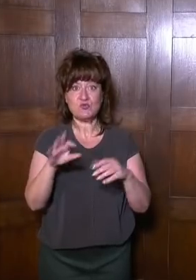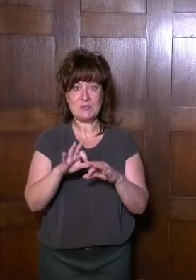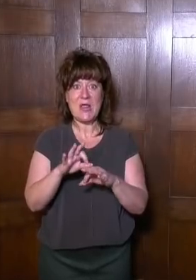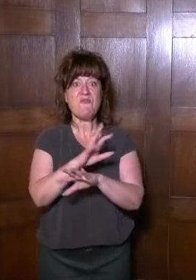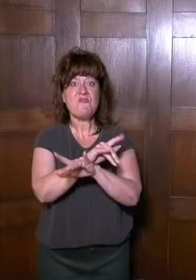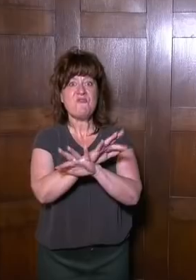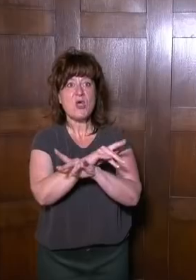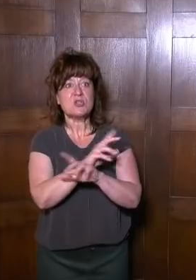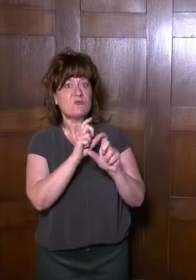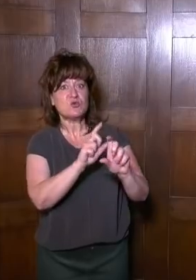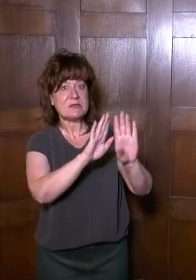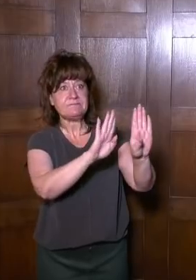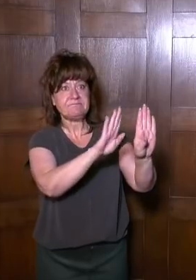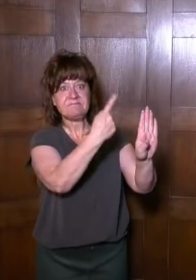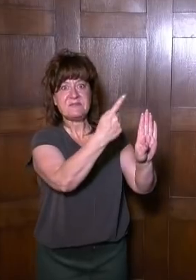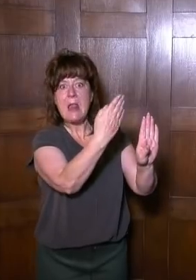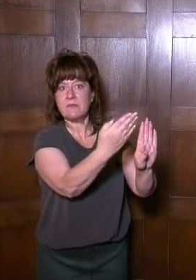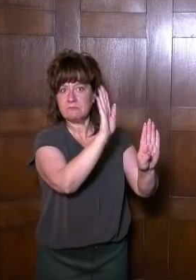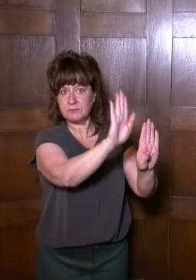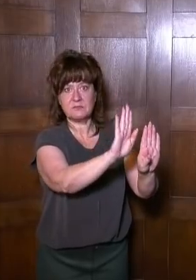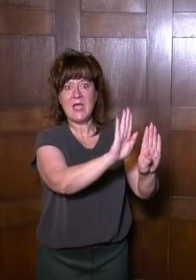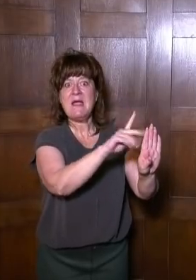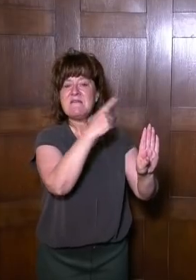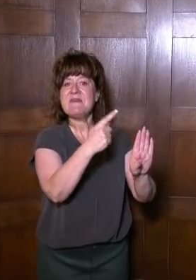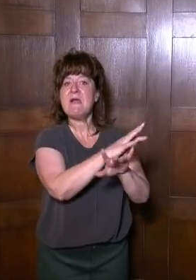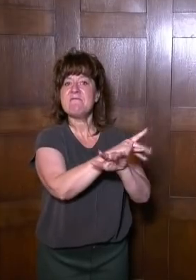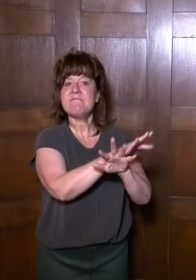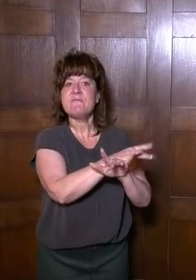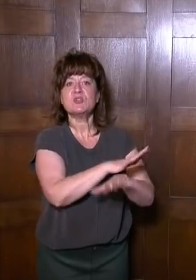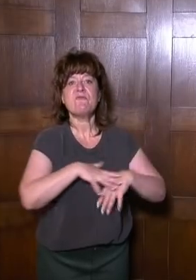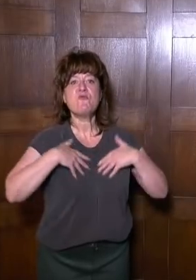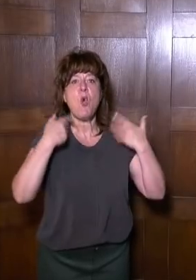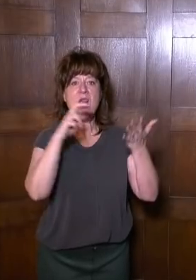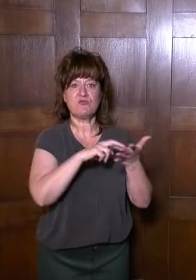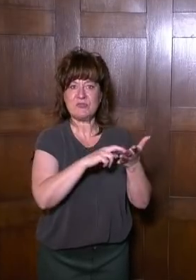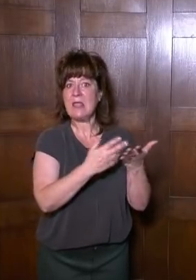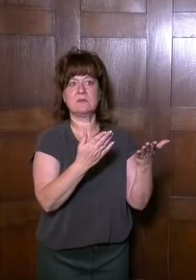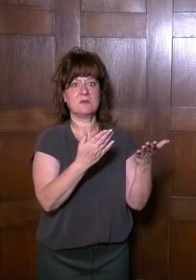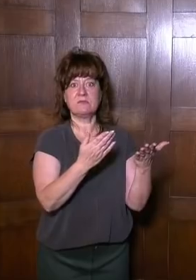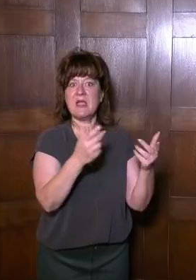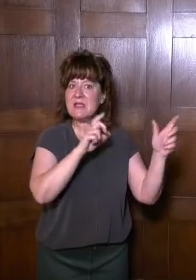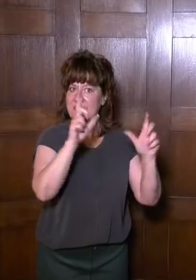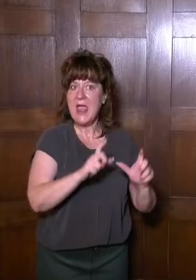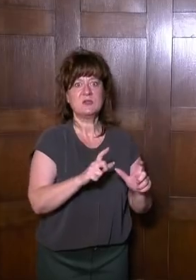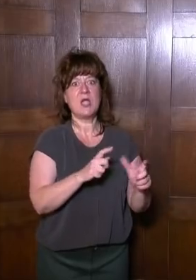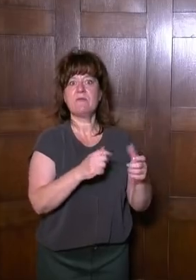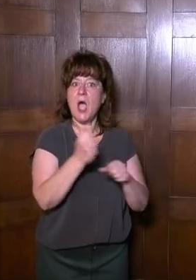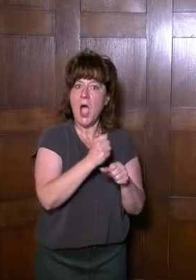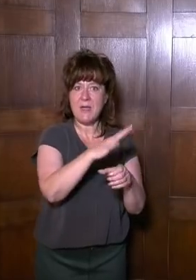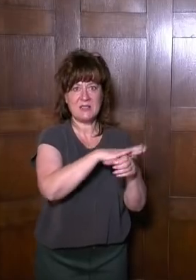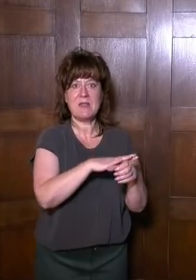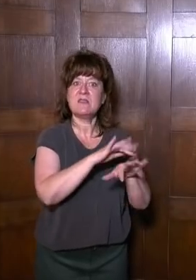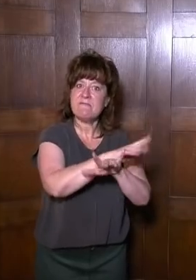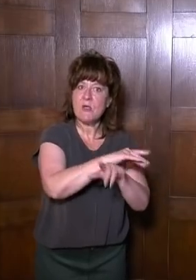ihre Selbstwillen, um Gottes Willen, sondern natürlich, weil sie den Wohlstand der Gesellschaft versorgt, weil Arbeitsplätze dranhängen, Wirtschaftskreisläufe etc.